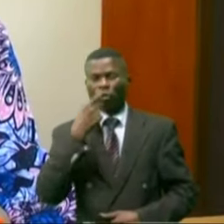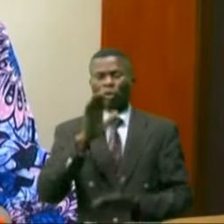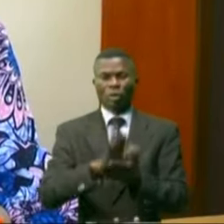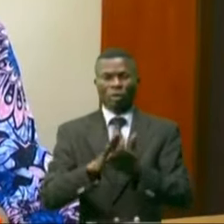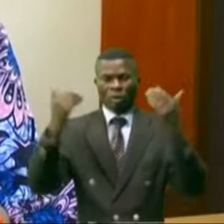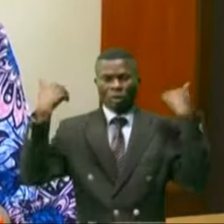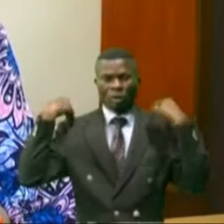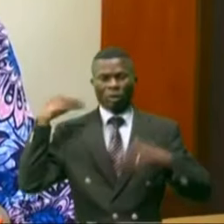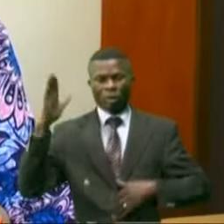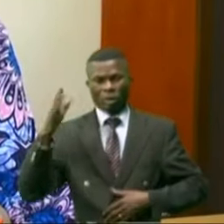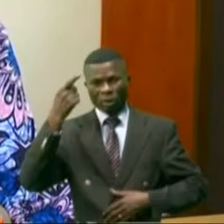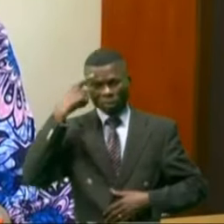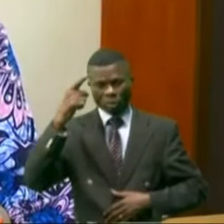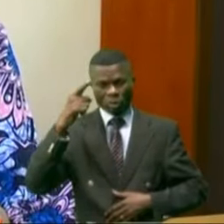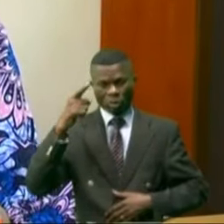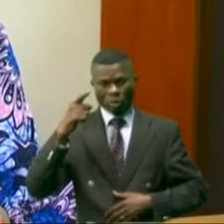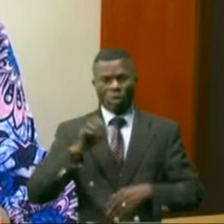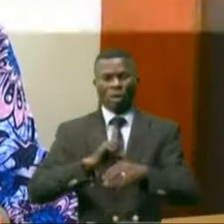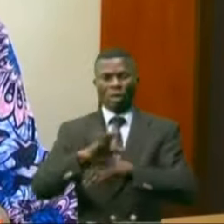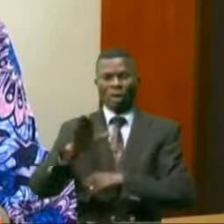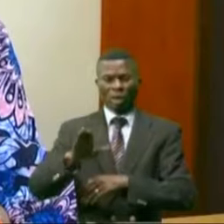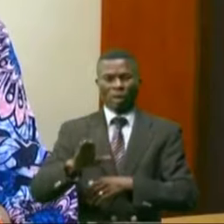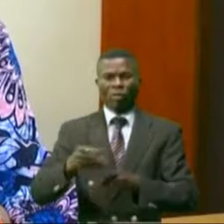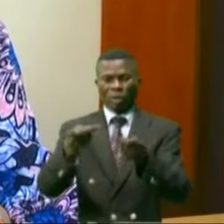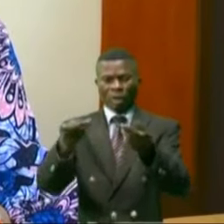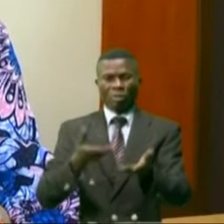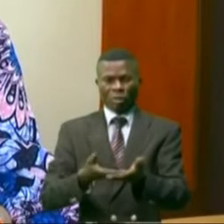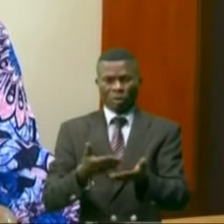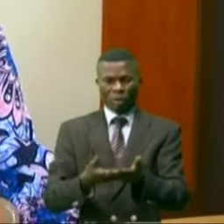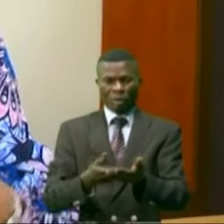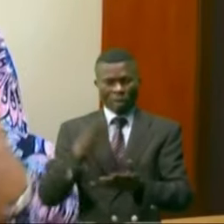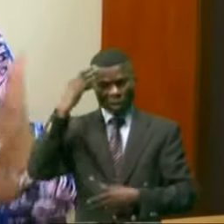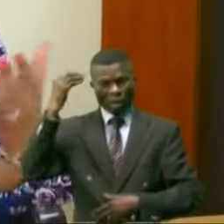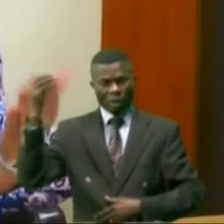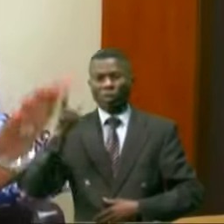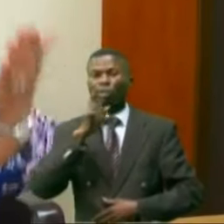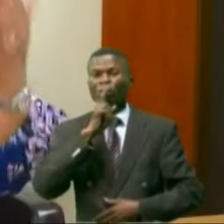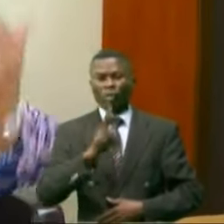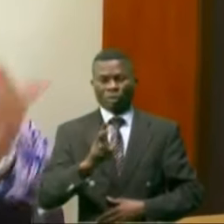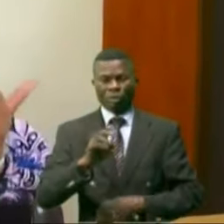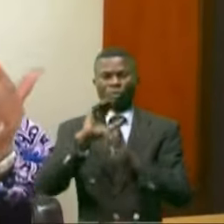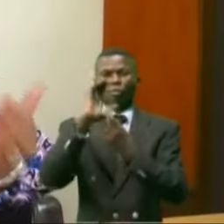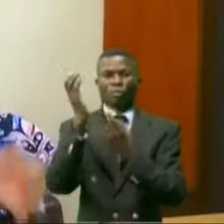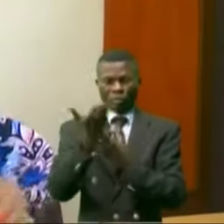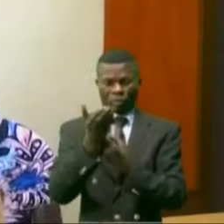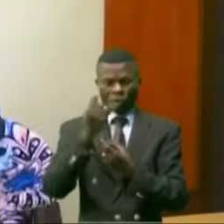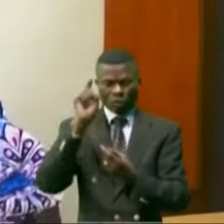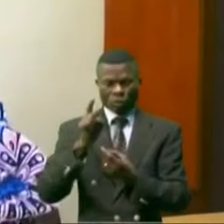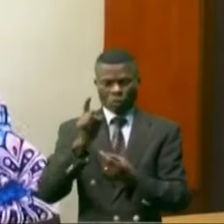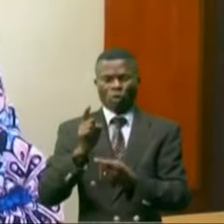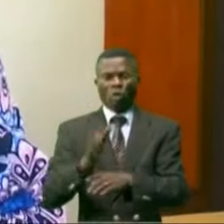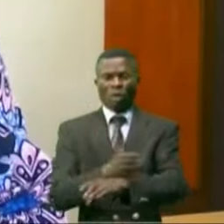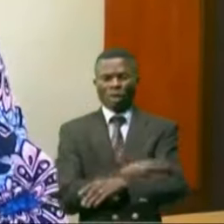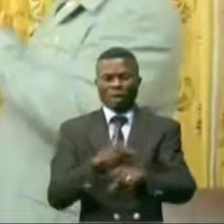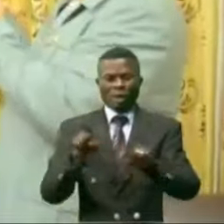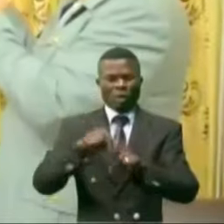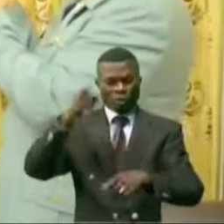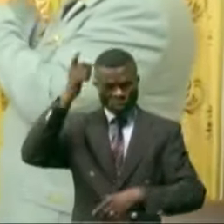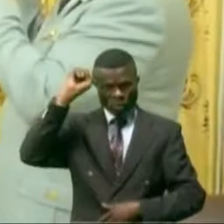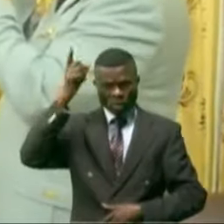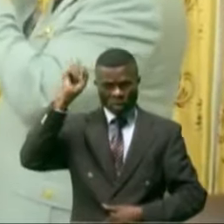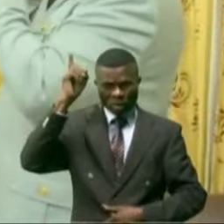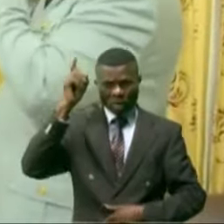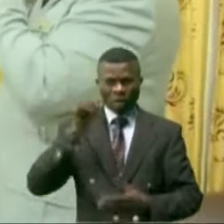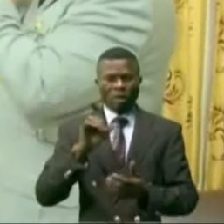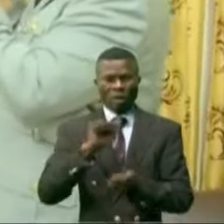chef de l'État pour l'avoir nommé à ce poste, en espérant vraiment que la culture va retrouver ses lettres de noblesse.